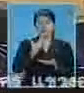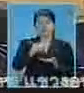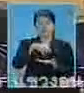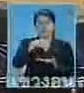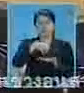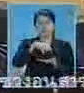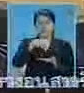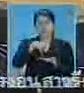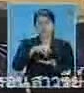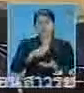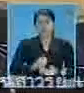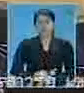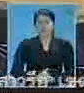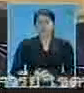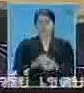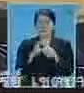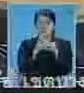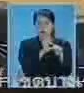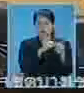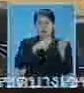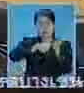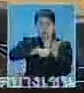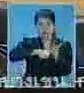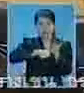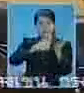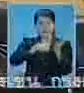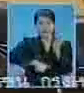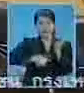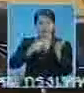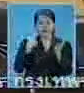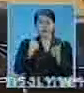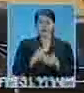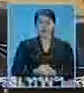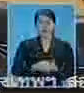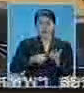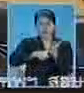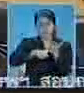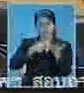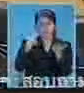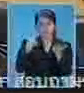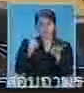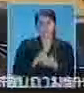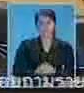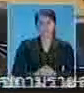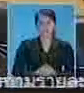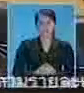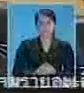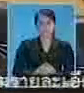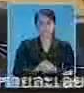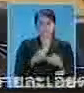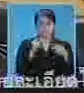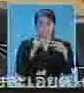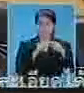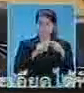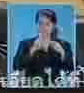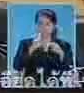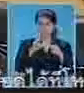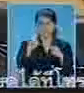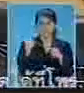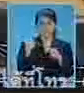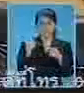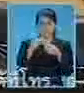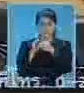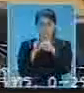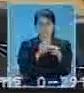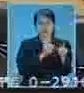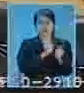านนะครับในเรื่องของหนี้ในเรื่องของขีดความสามารถในการแข่งขันนะครับผมก็ต้อง